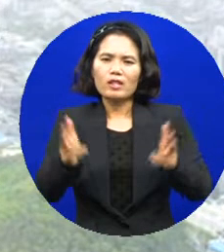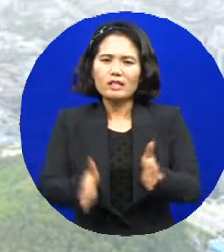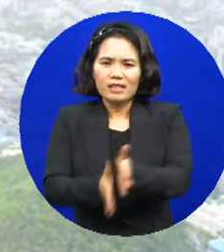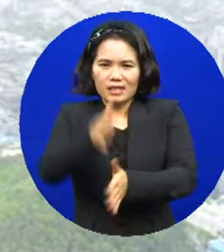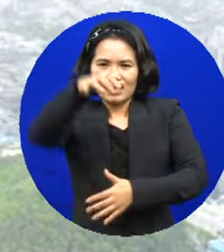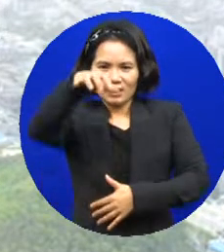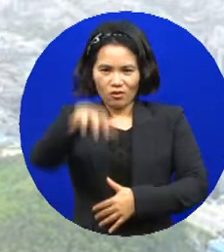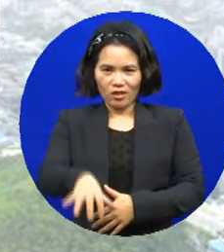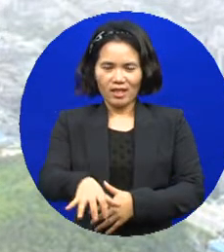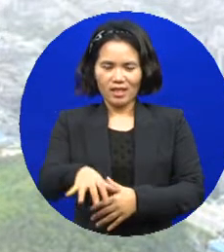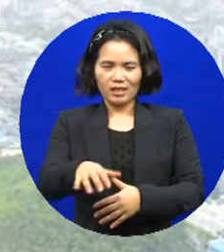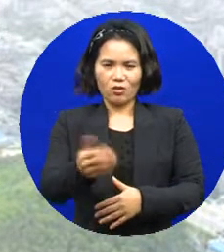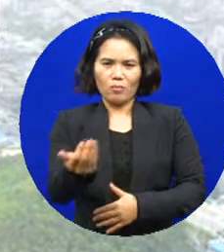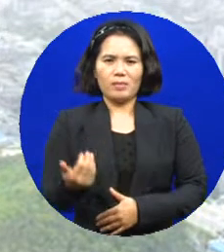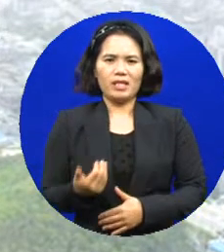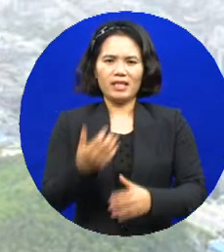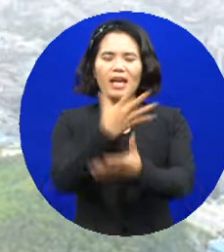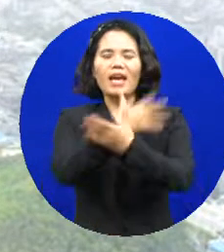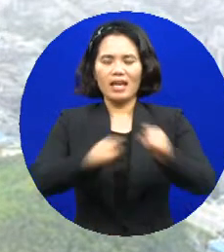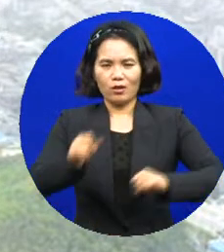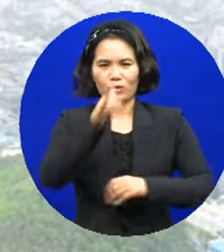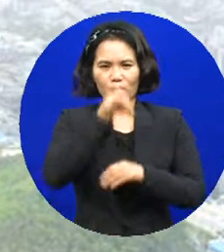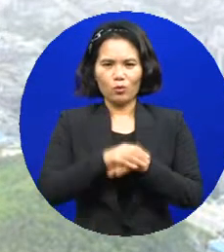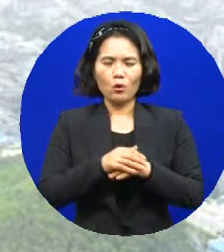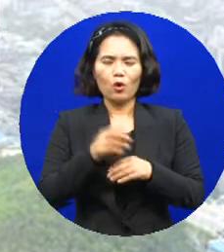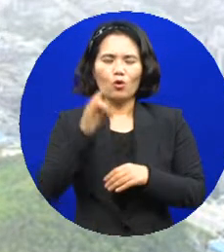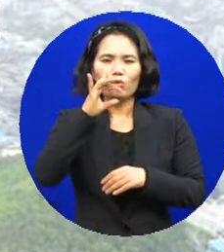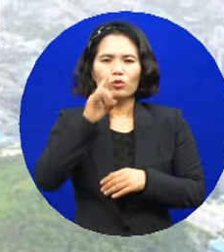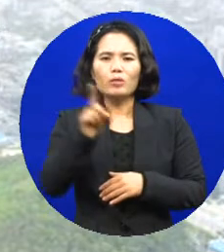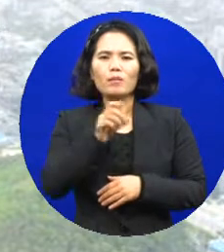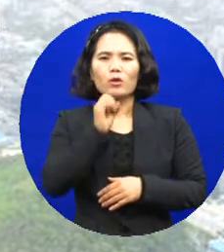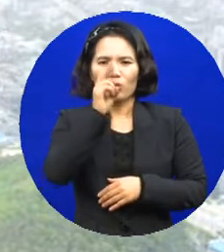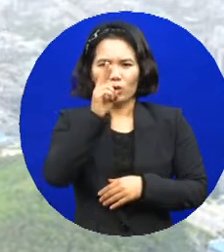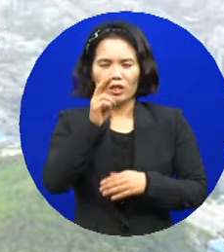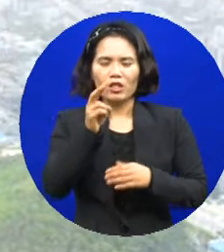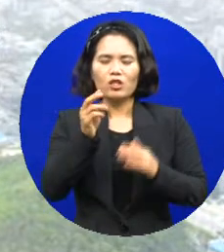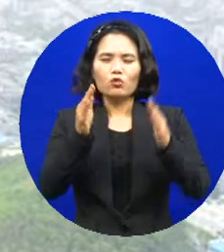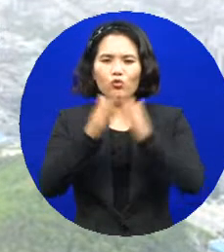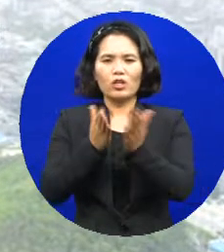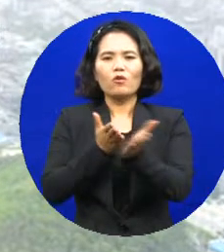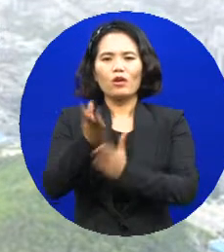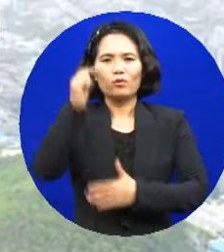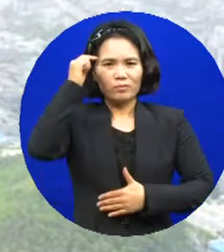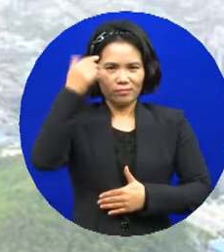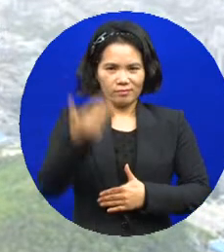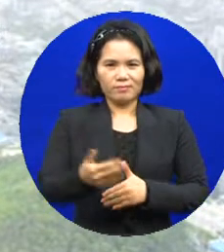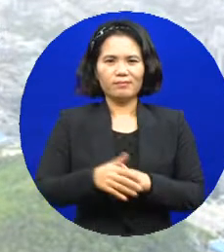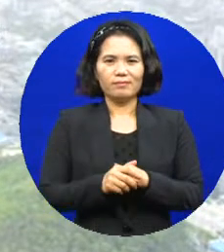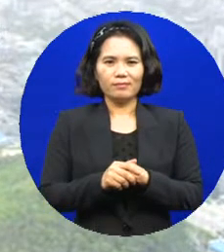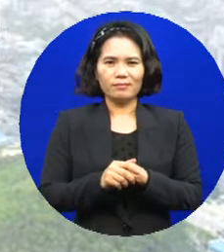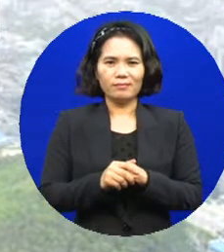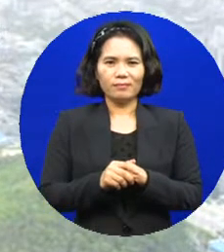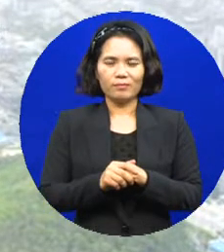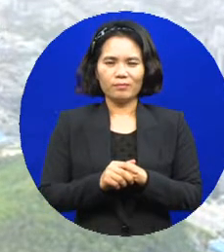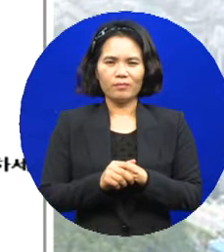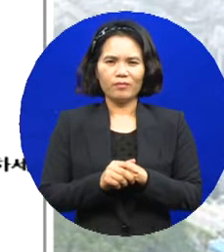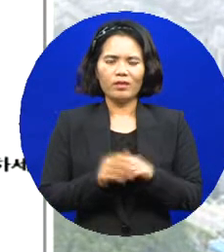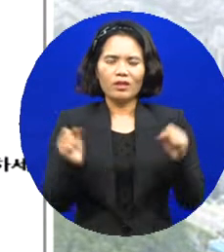시청 4층 법률 상담실에서 사전 예약제로 진행되며 자세한 내용은 용인시 주택과로 문의하시기